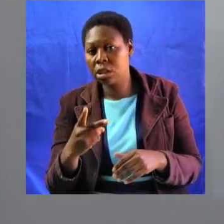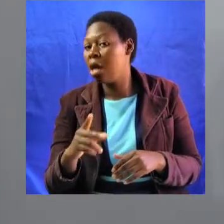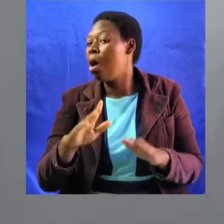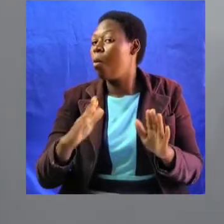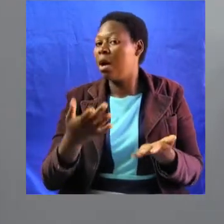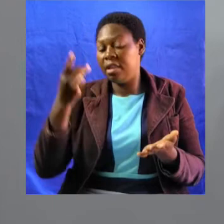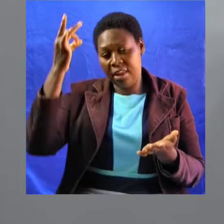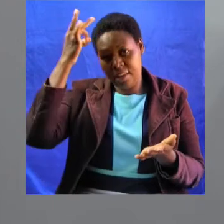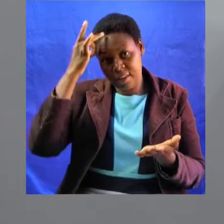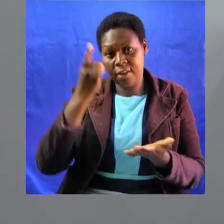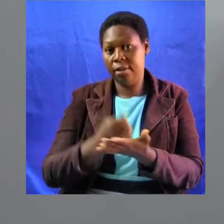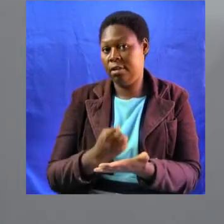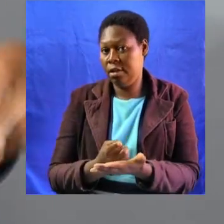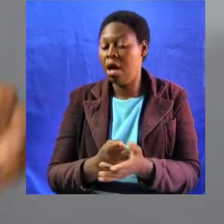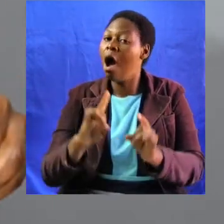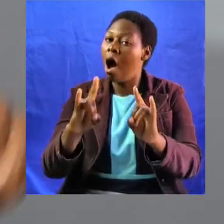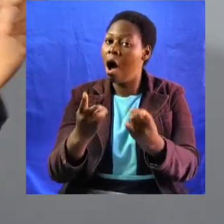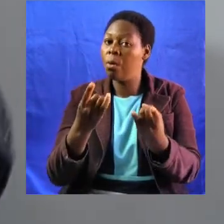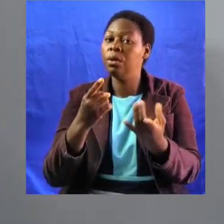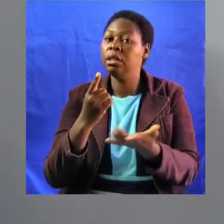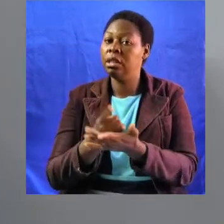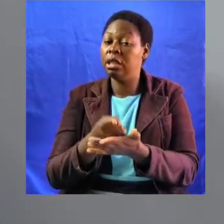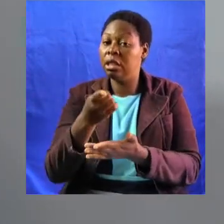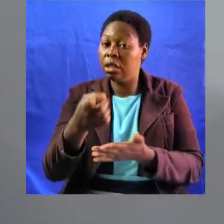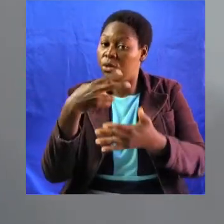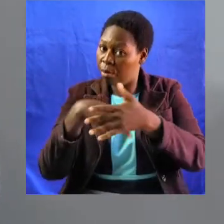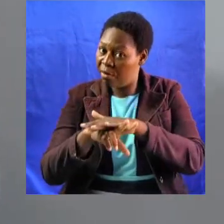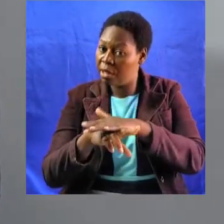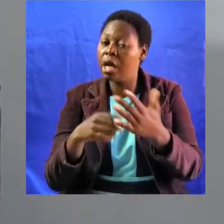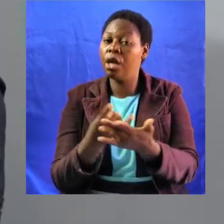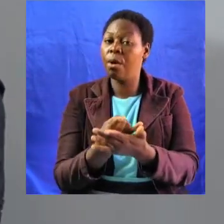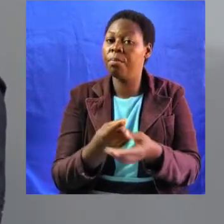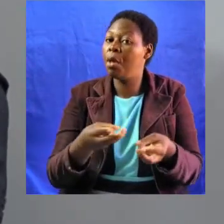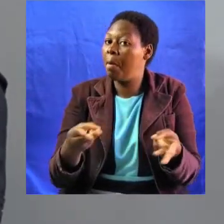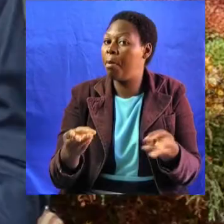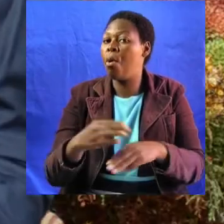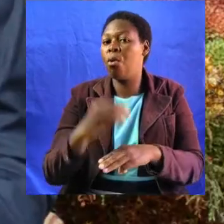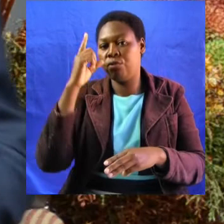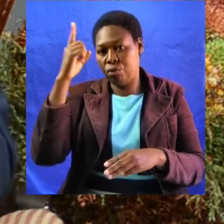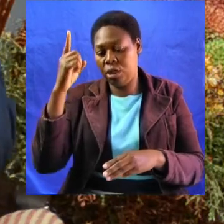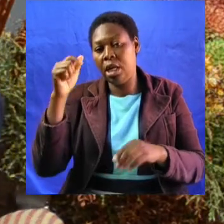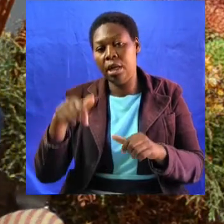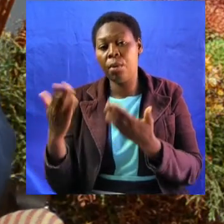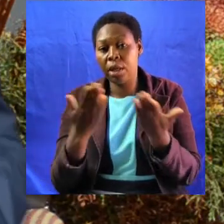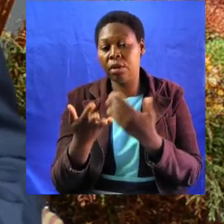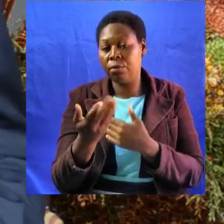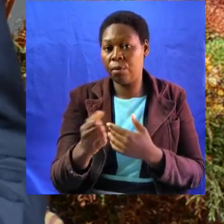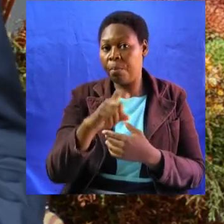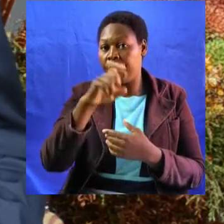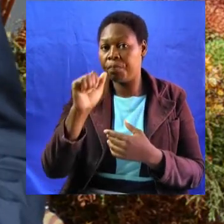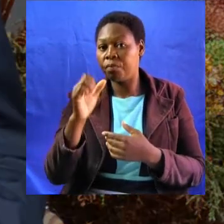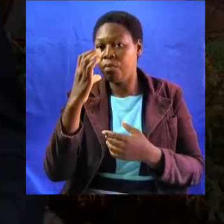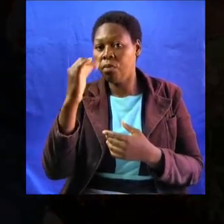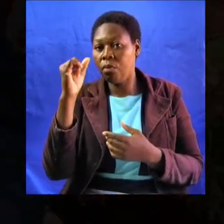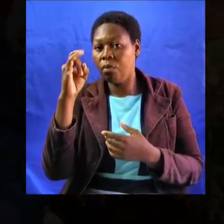kuti vaprofita vaibatsira sei vanhu vaMwari. Endai pana Zakaria. Chapter 3 verse 1 to 2. Zakaria chapter 3 verse